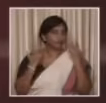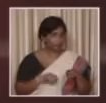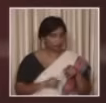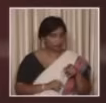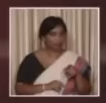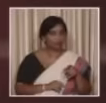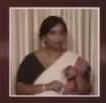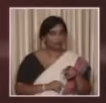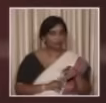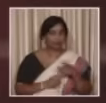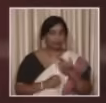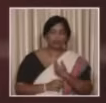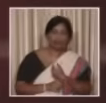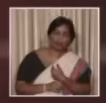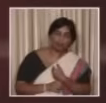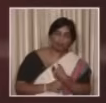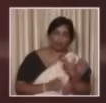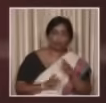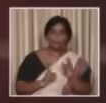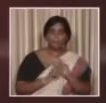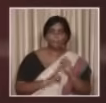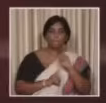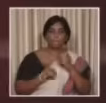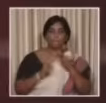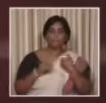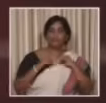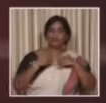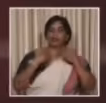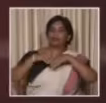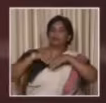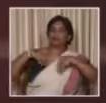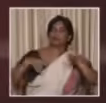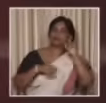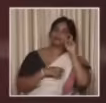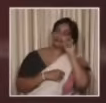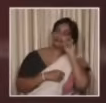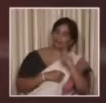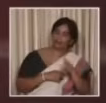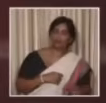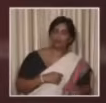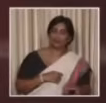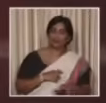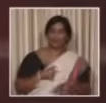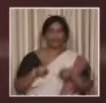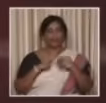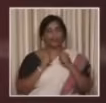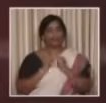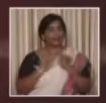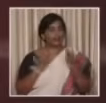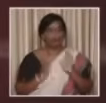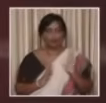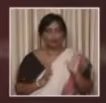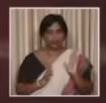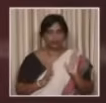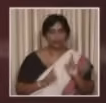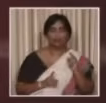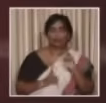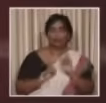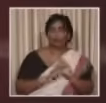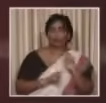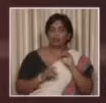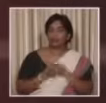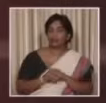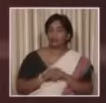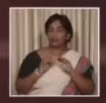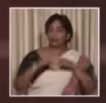පස්සේ හරි කැමැත්තෙන් ඇවිල්ලා පාර්ලිමේන්තුවේ යන්නේ ගැලරියට කෙලින්ම. ඒගොල්ලන්ට වෙන වැඩ නැති නිසා නෙමෙයි. ඒ